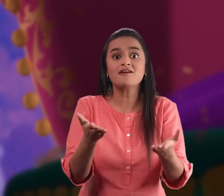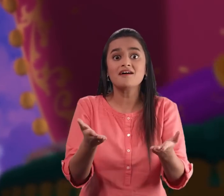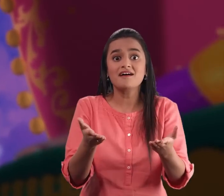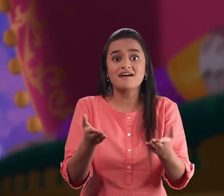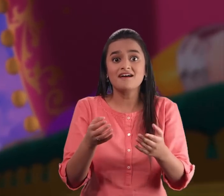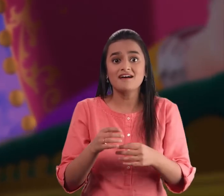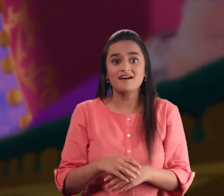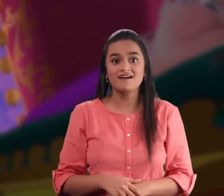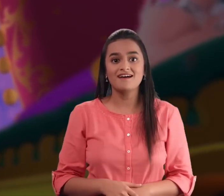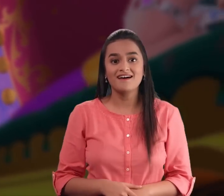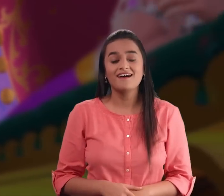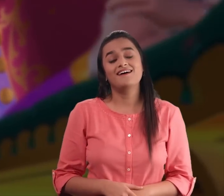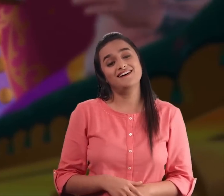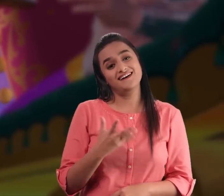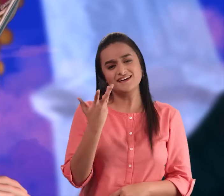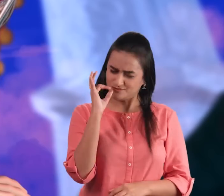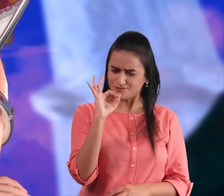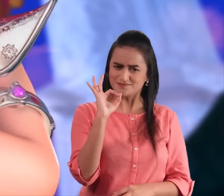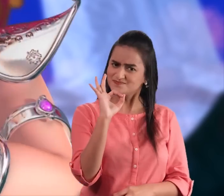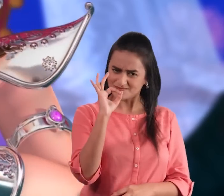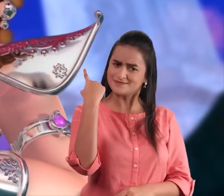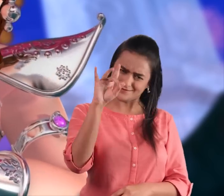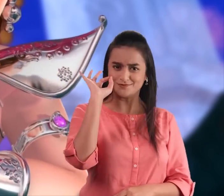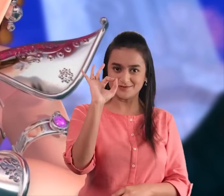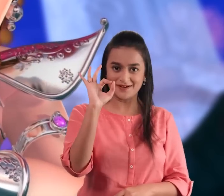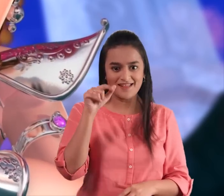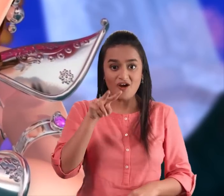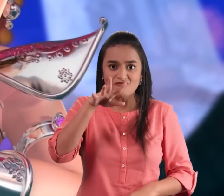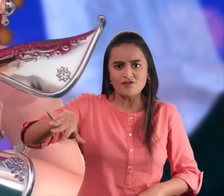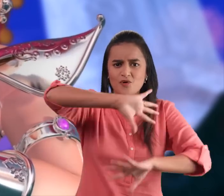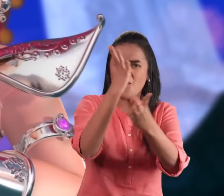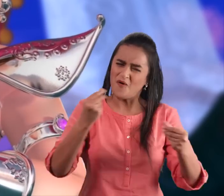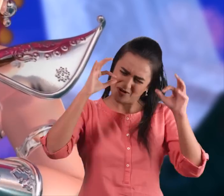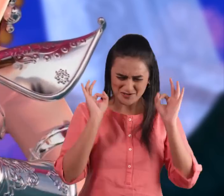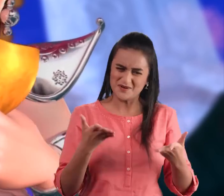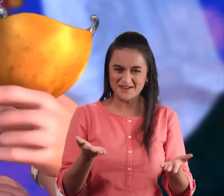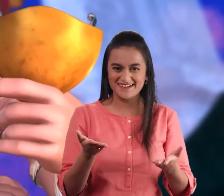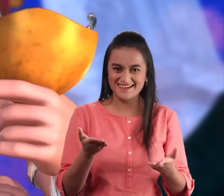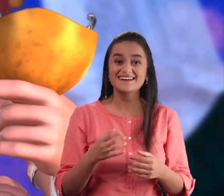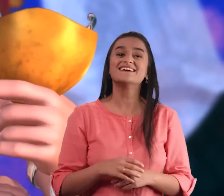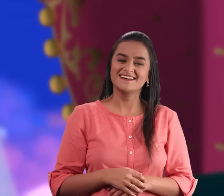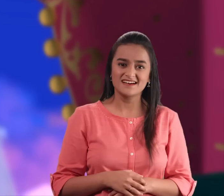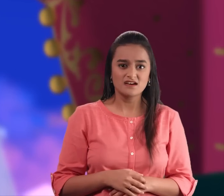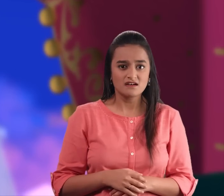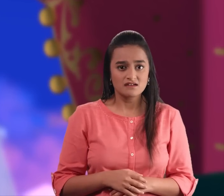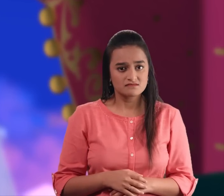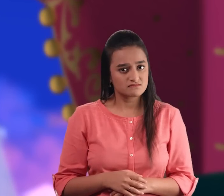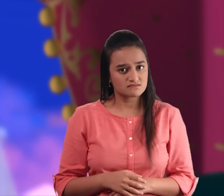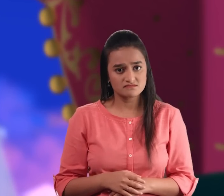इससे पहले ऐसा दृश्य कभी नहीं देखा। अच्छा है, बहुत अच्छा है। अब तक तो वृंदावन पूरी तरह डूब चुका होगा।